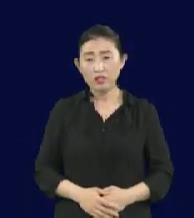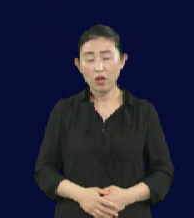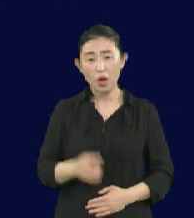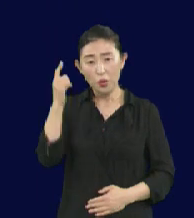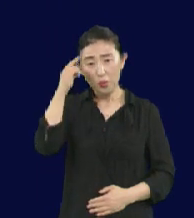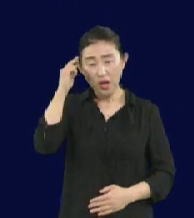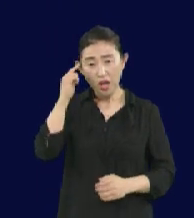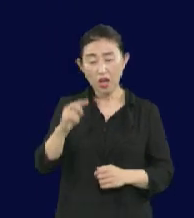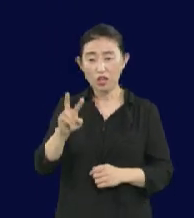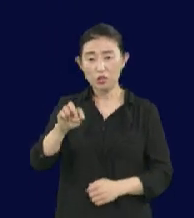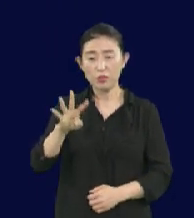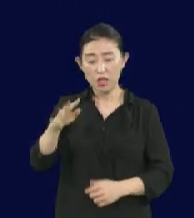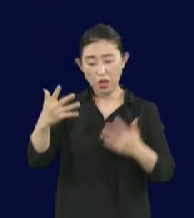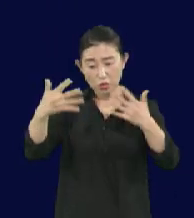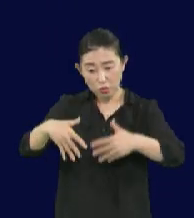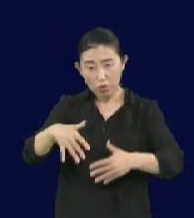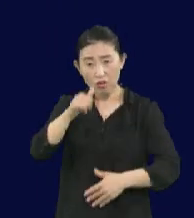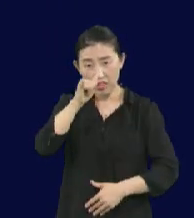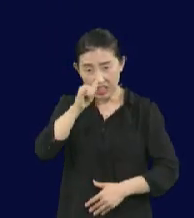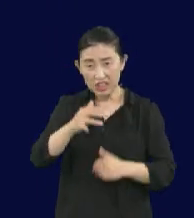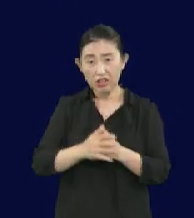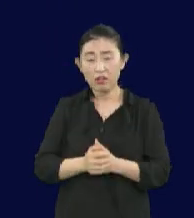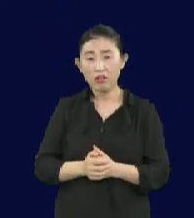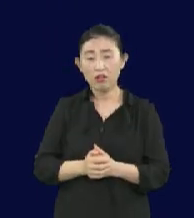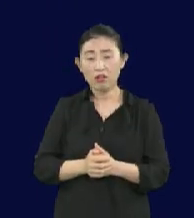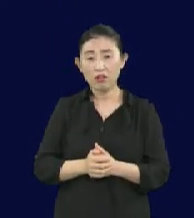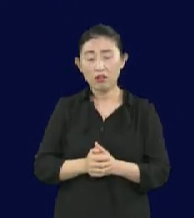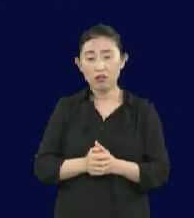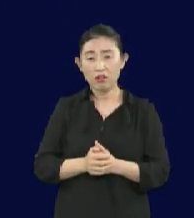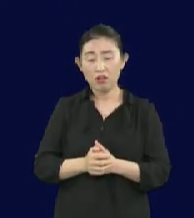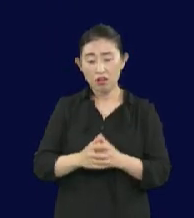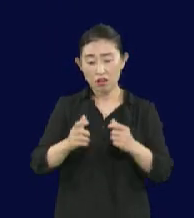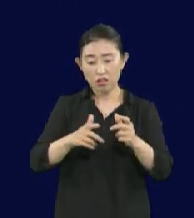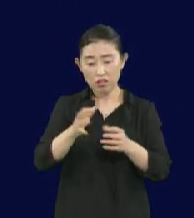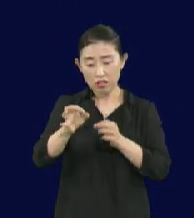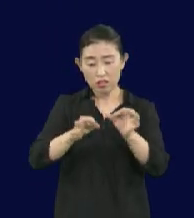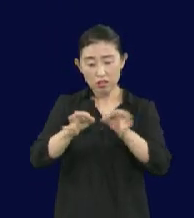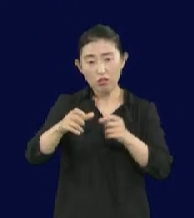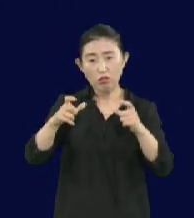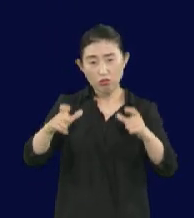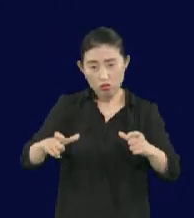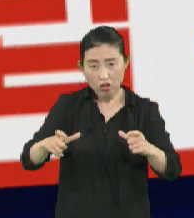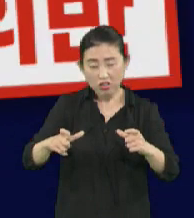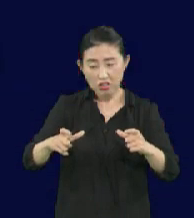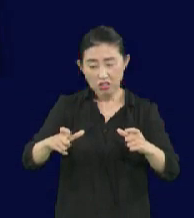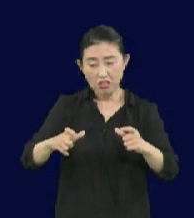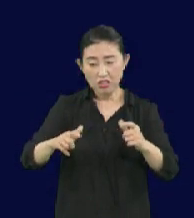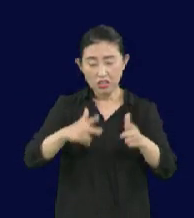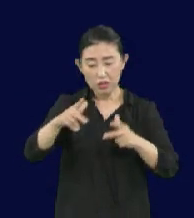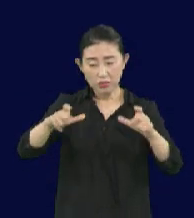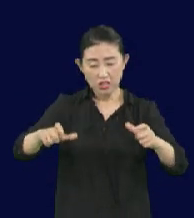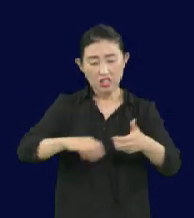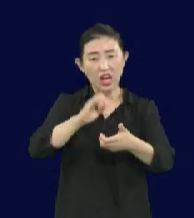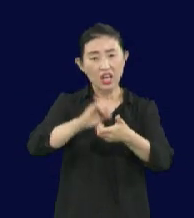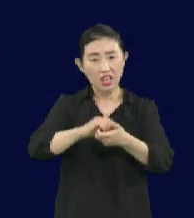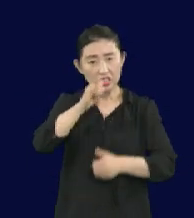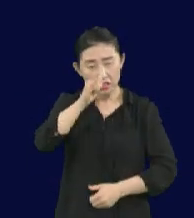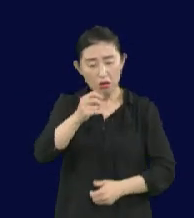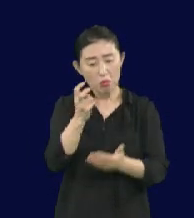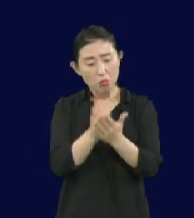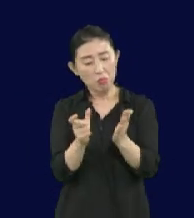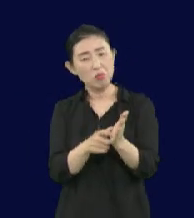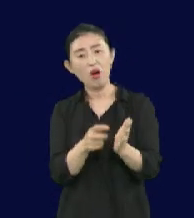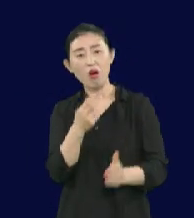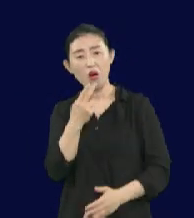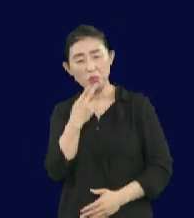당시 24개 승인 조건을 달면서 산폐장 업체의 영업구역을 산업단지로 한정했는데 재판부는 이것이